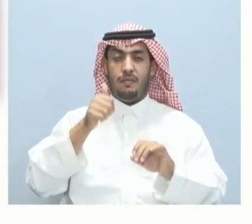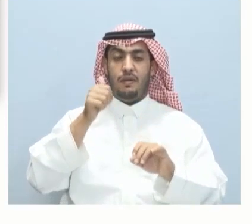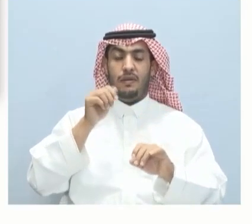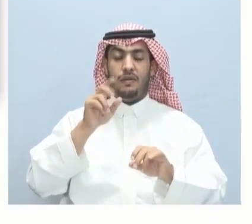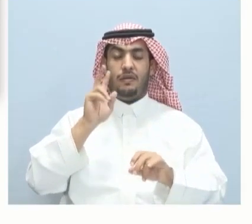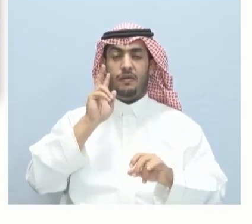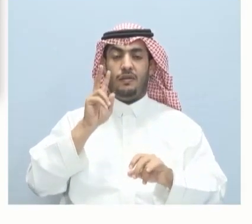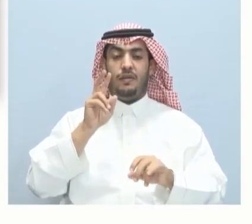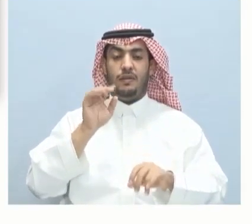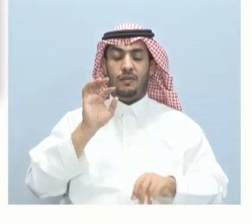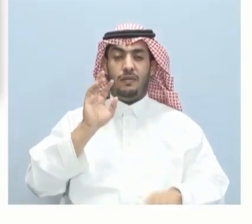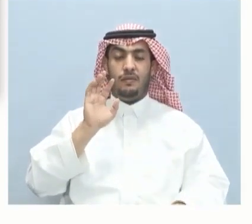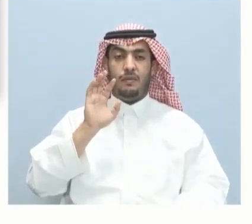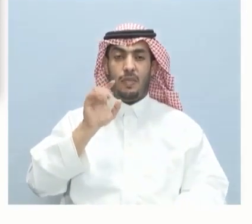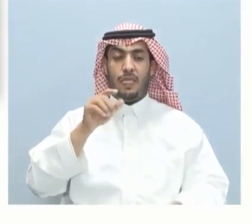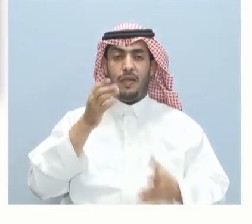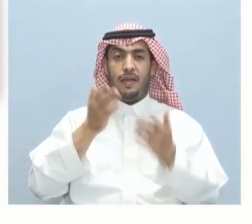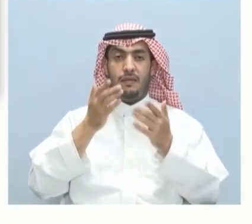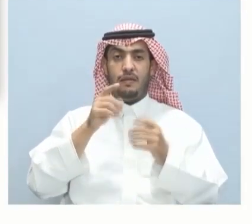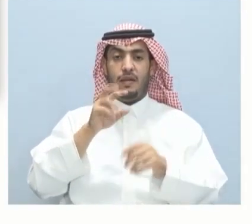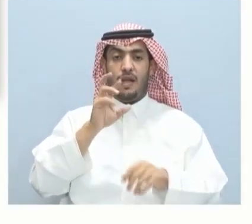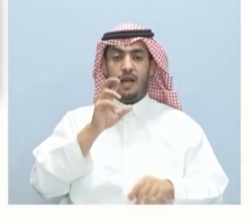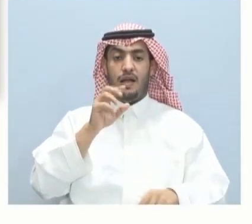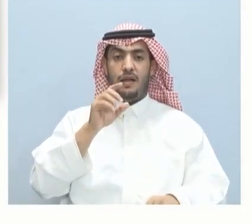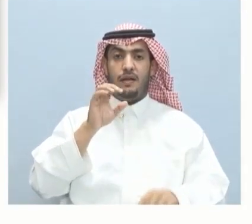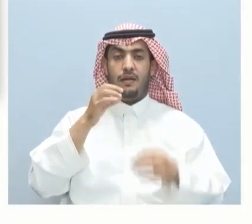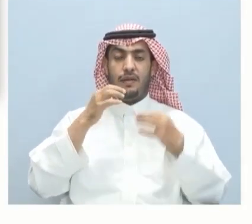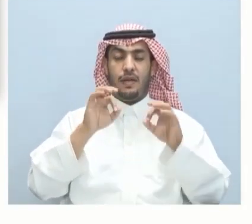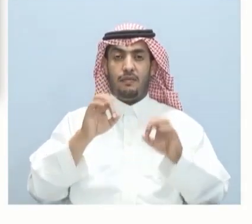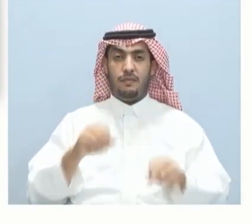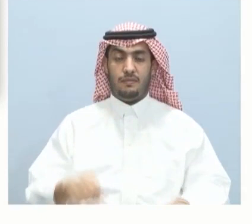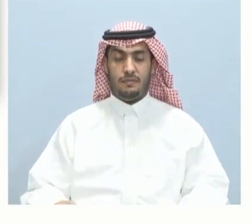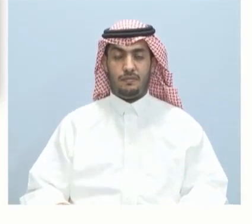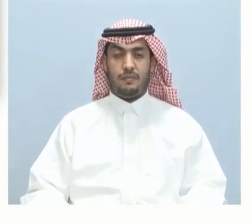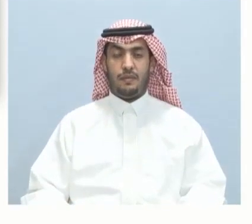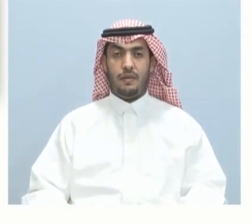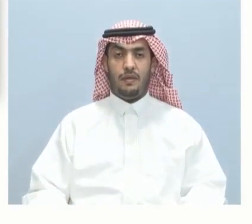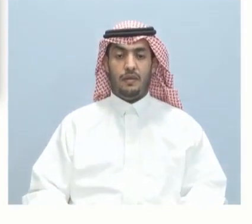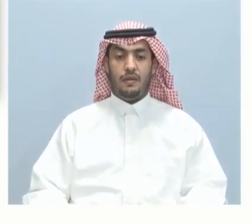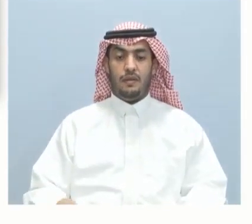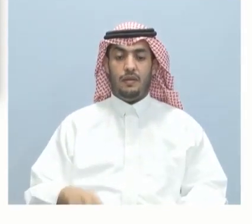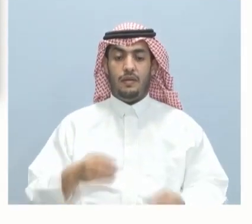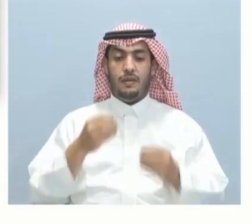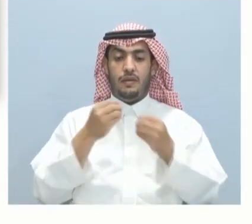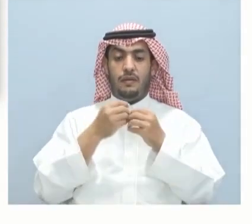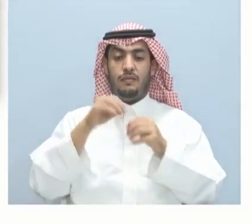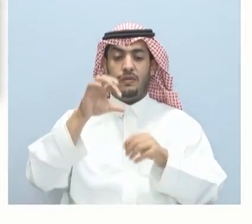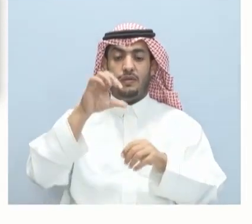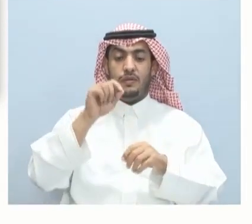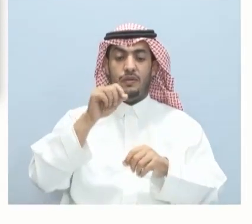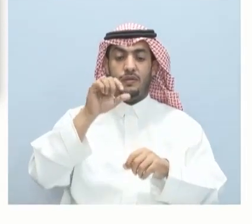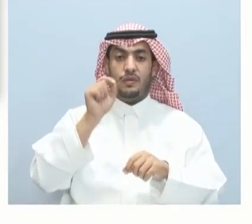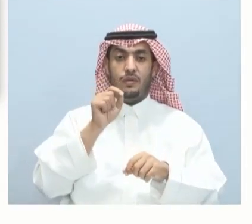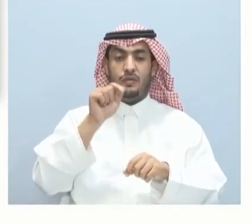لك ماذا ستظهر لك قيمه الار ال بكم تظهر لك قيمه الار ال ب 99